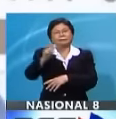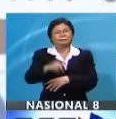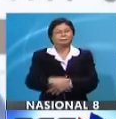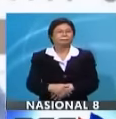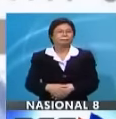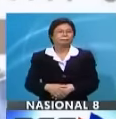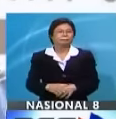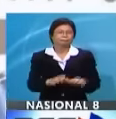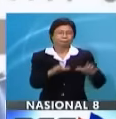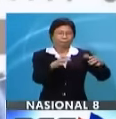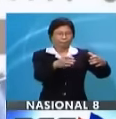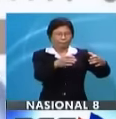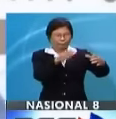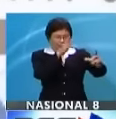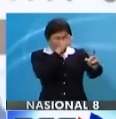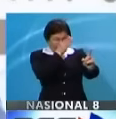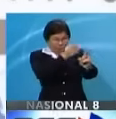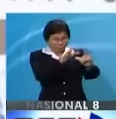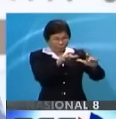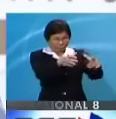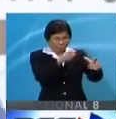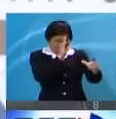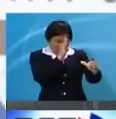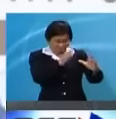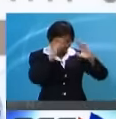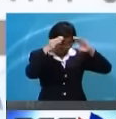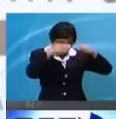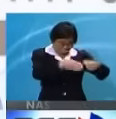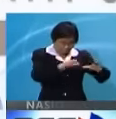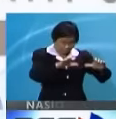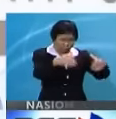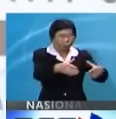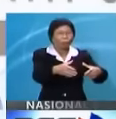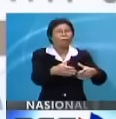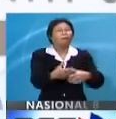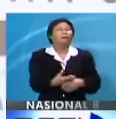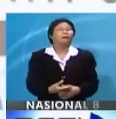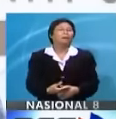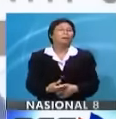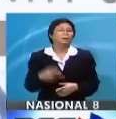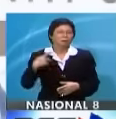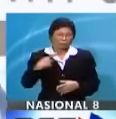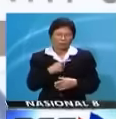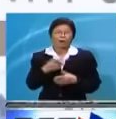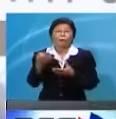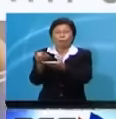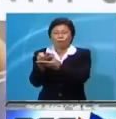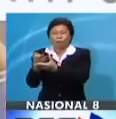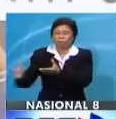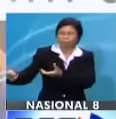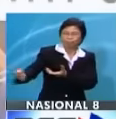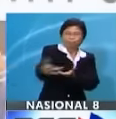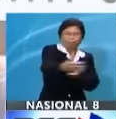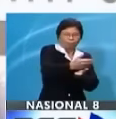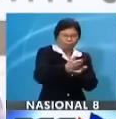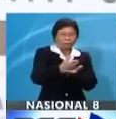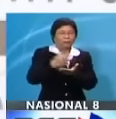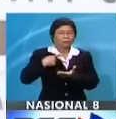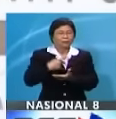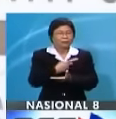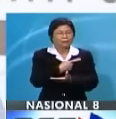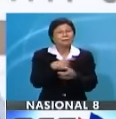Kumpulan sasar. Dan kalau profil setiap kampung itu telah pendapat, kita kumpulkan di mana